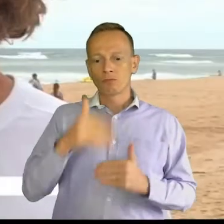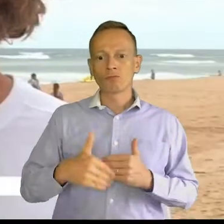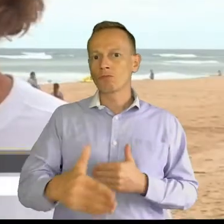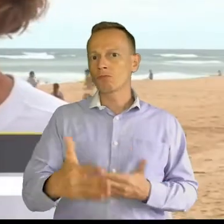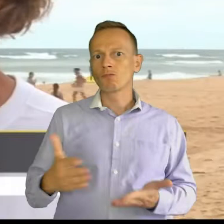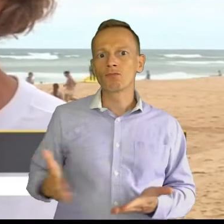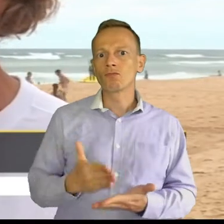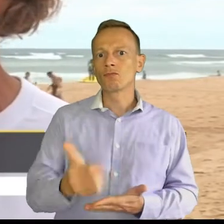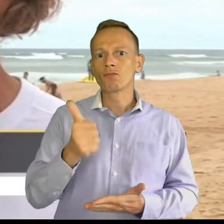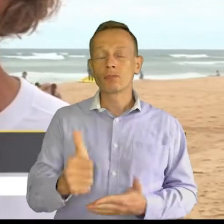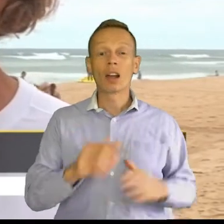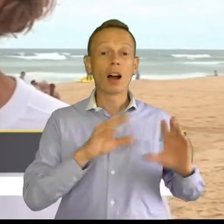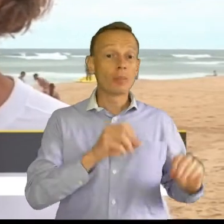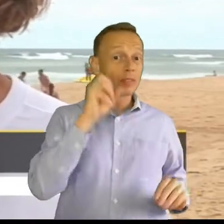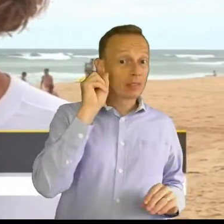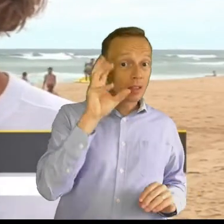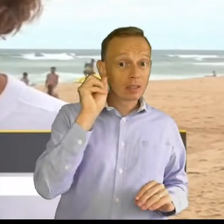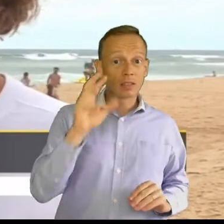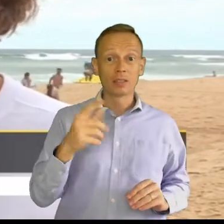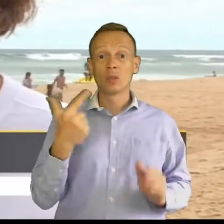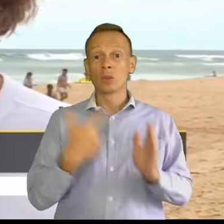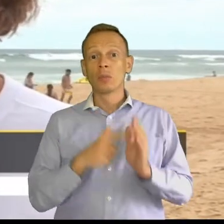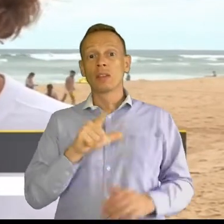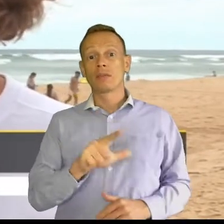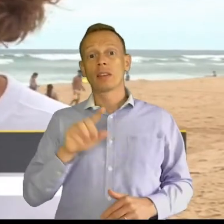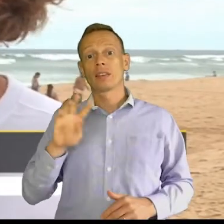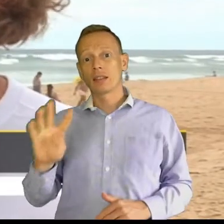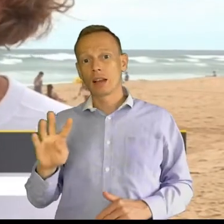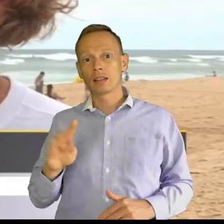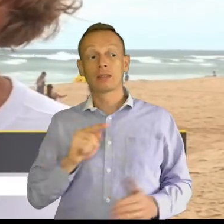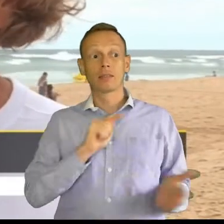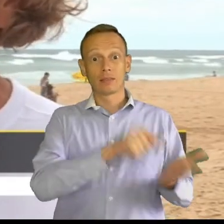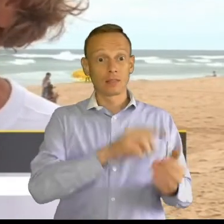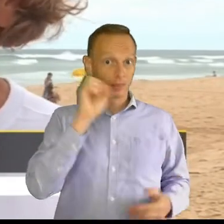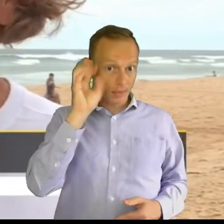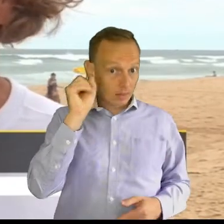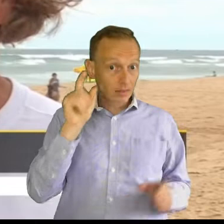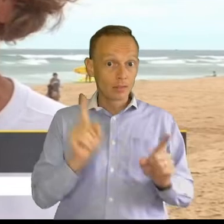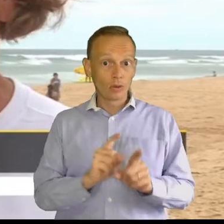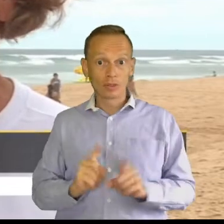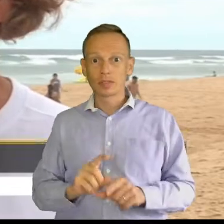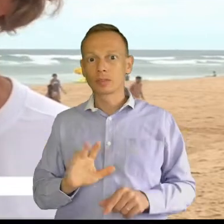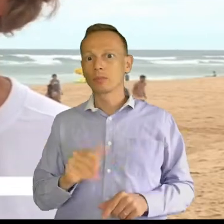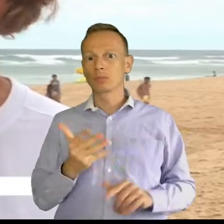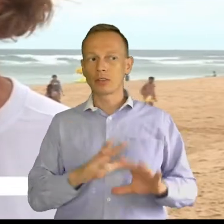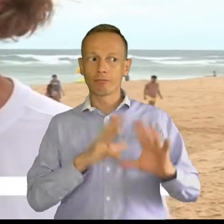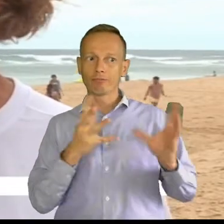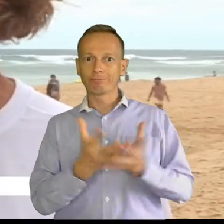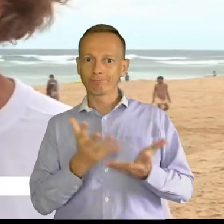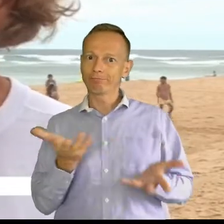C'est le début d'une aventure. Il habite Tahiti, les Jeux en 2024 à Tahiti.